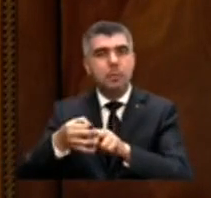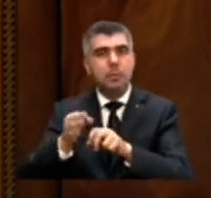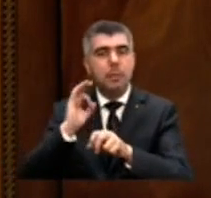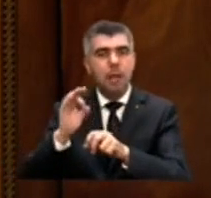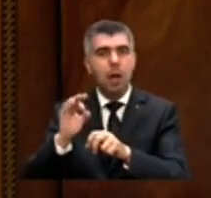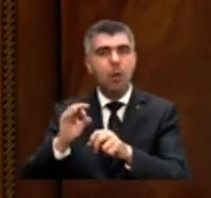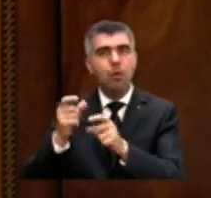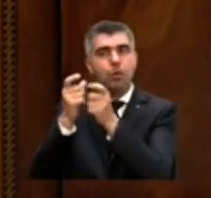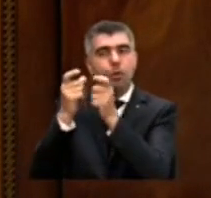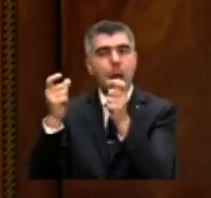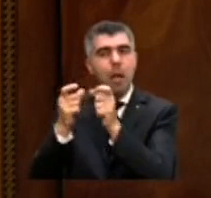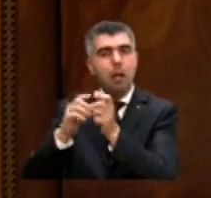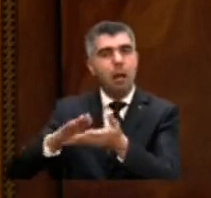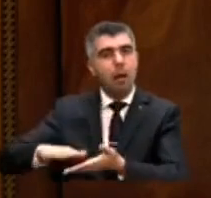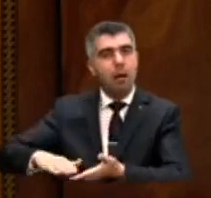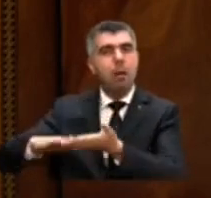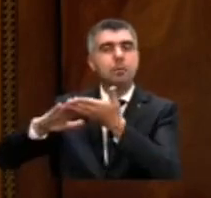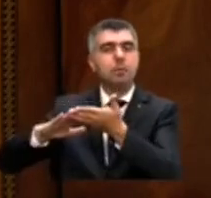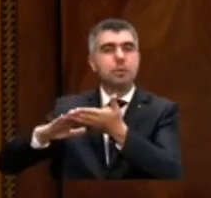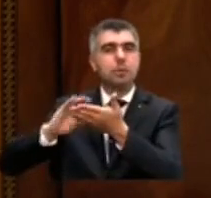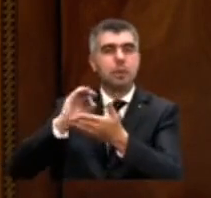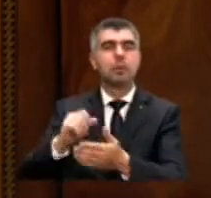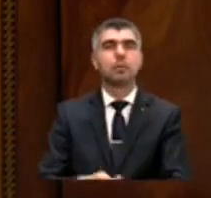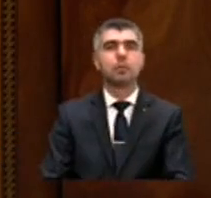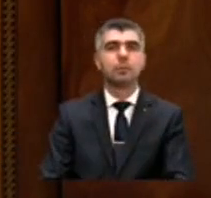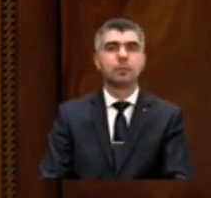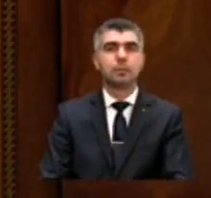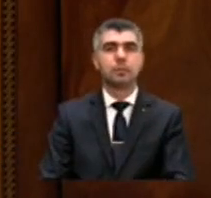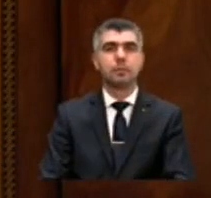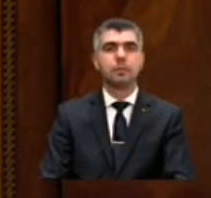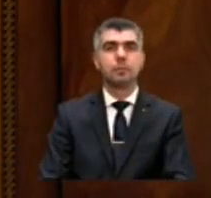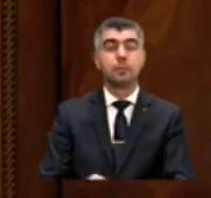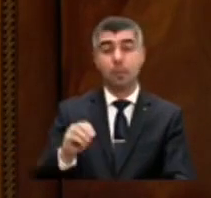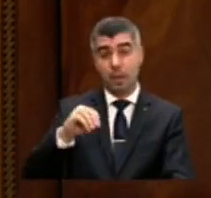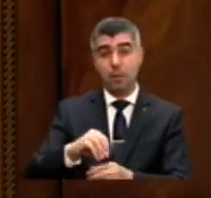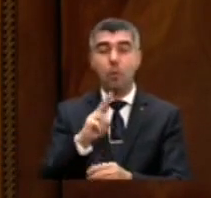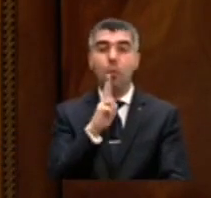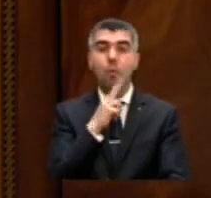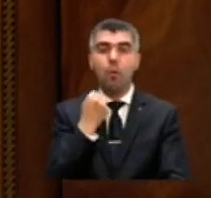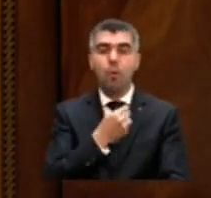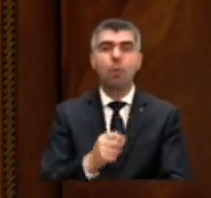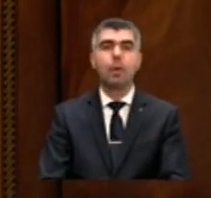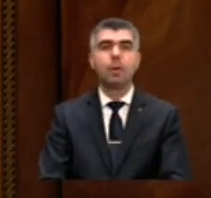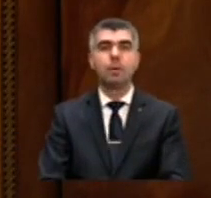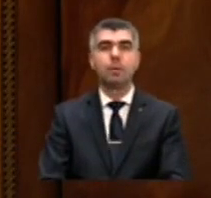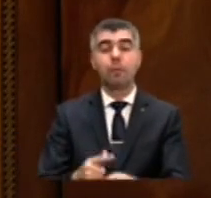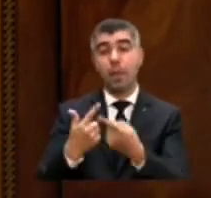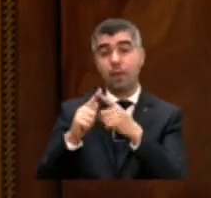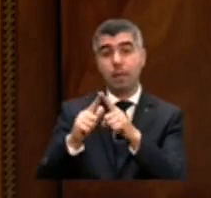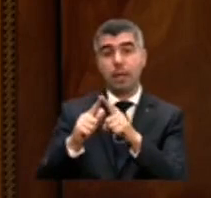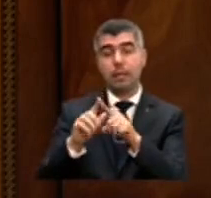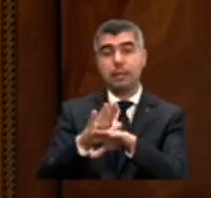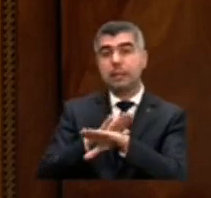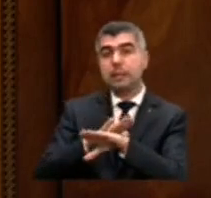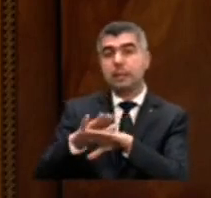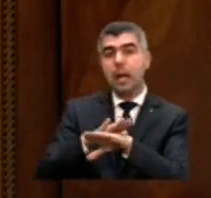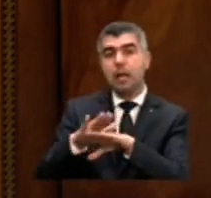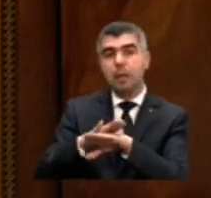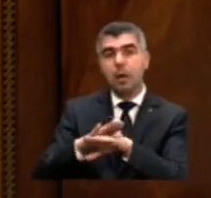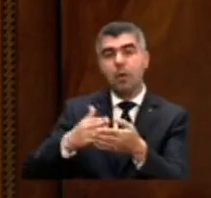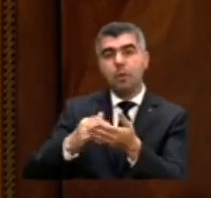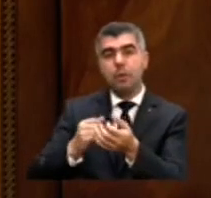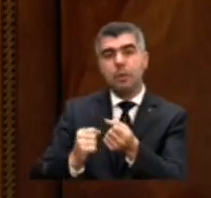أكبر، خاصة في القطاعات الاستراتيجية للدولة. كما تلتزم الحكومة بتنفيذ سياسة استباقية